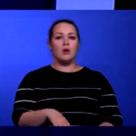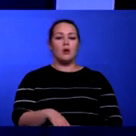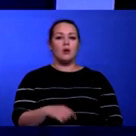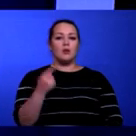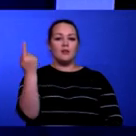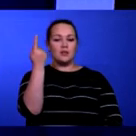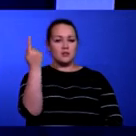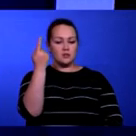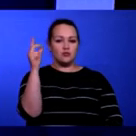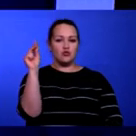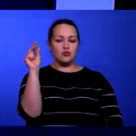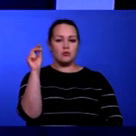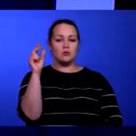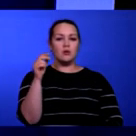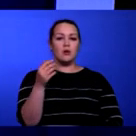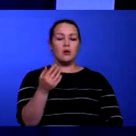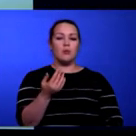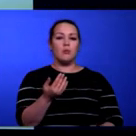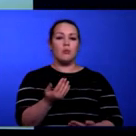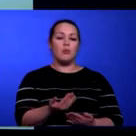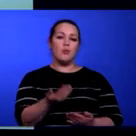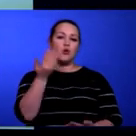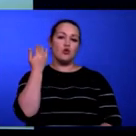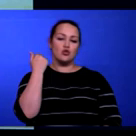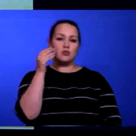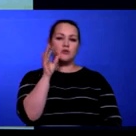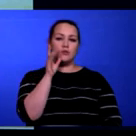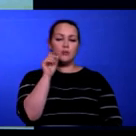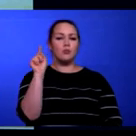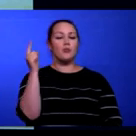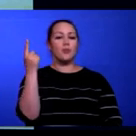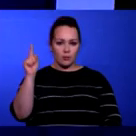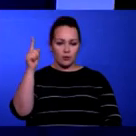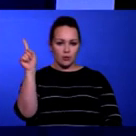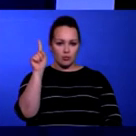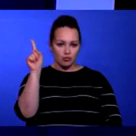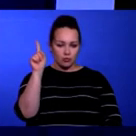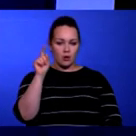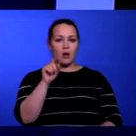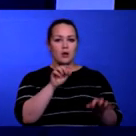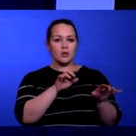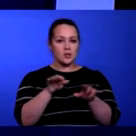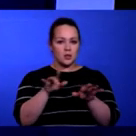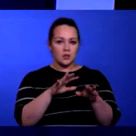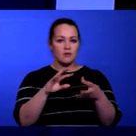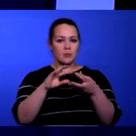числа прошедшего времени потому что он обозначает действие предмета